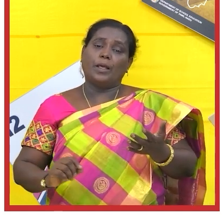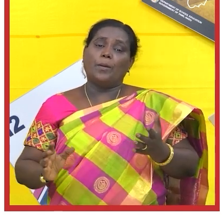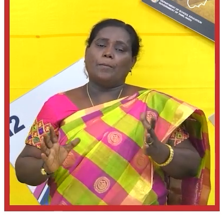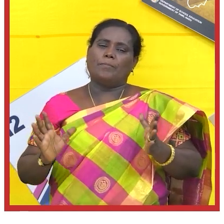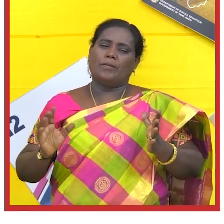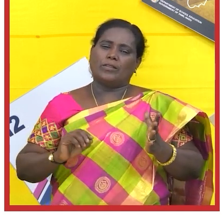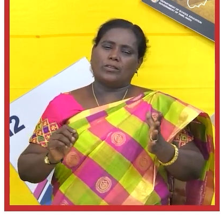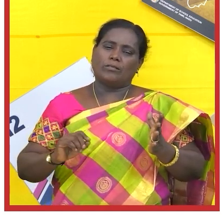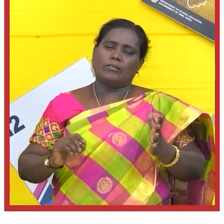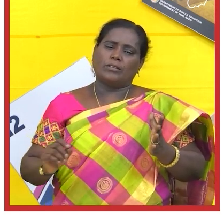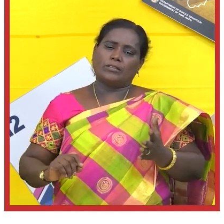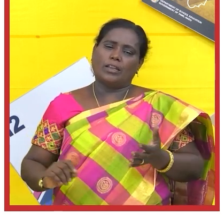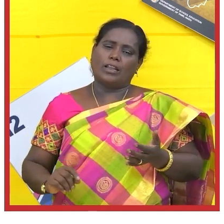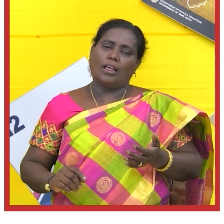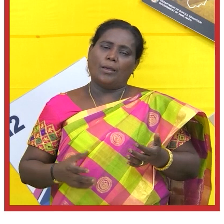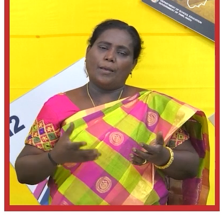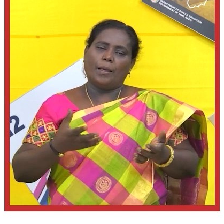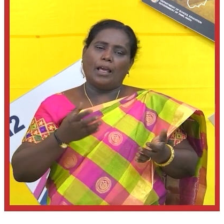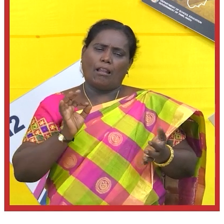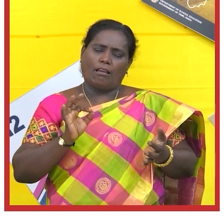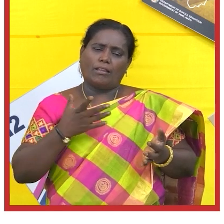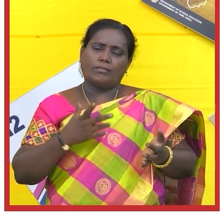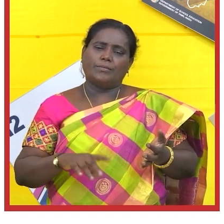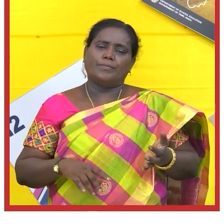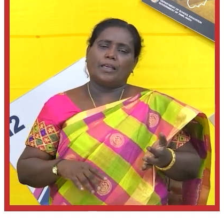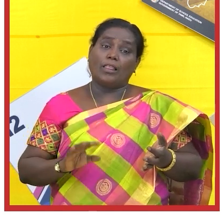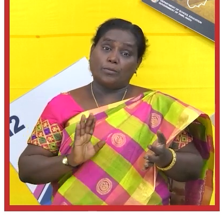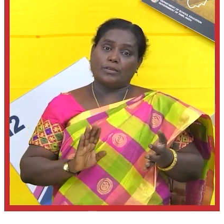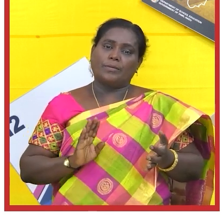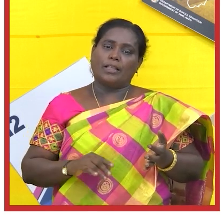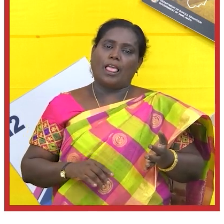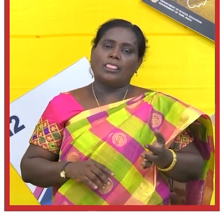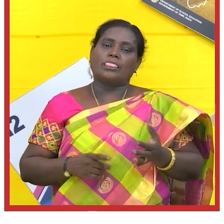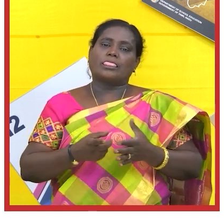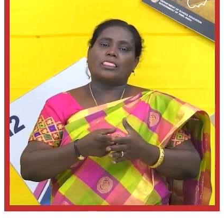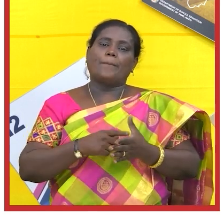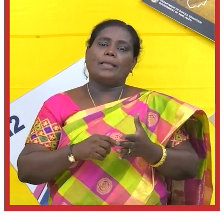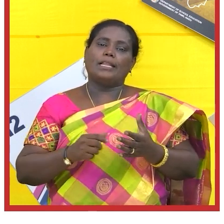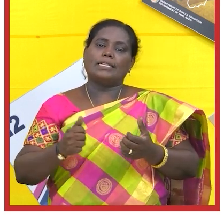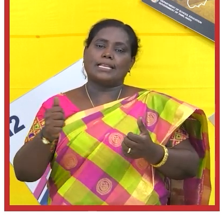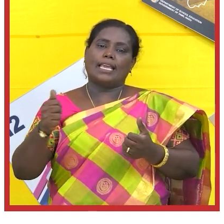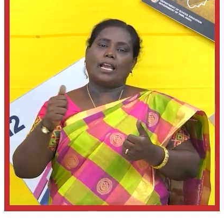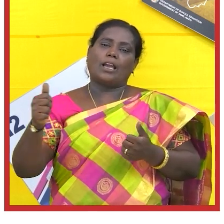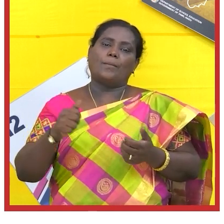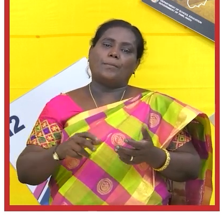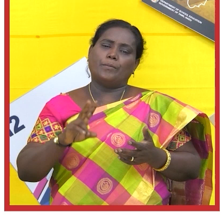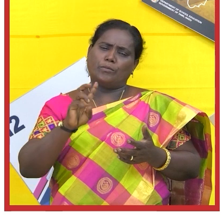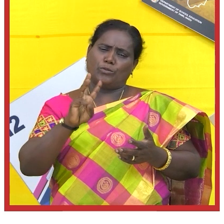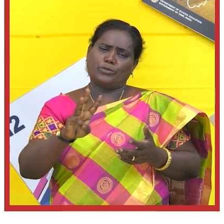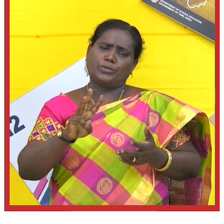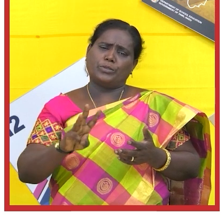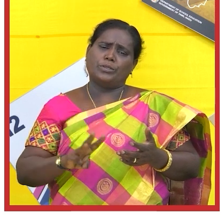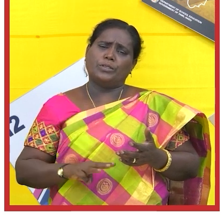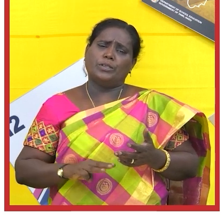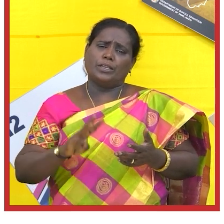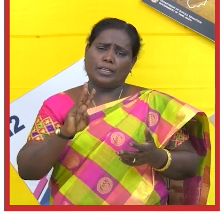எல்லாம் பெரியார் அவர்களுடைய எழுத்து சீர்திருத்தம் தான். அது மட்டுமல்ல, தமிழிசை இயக்கம், இந்த மூன்றும், அதாவது தந்தை பெரியாரினுடைய